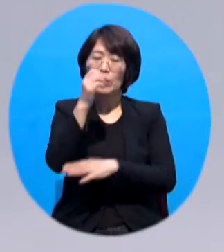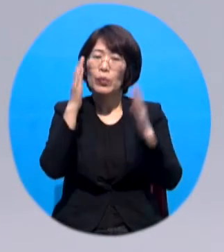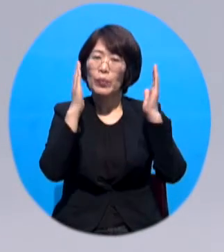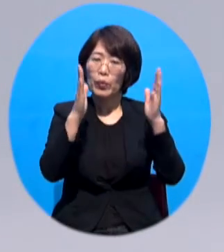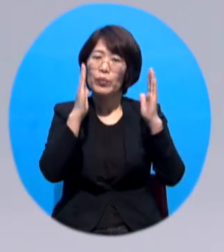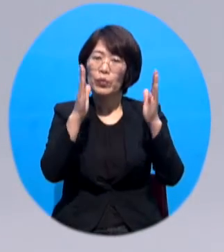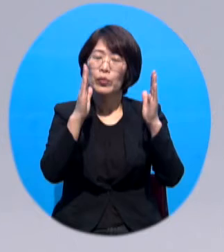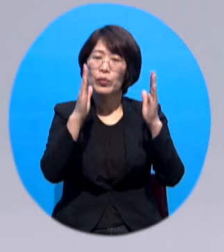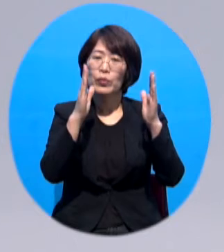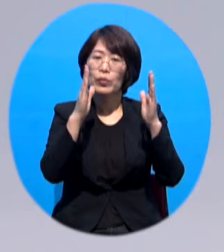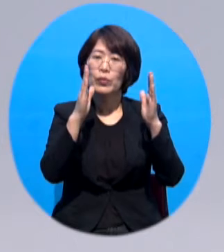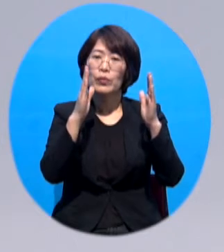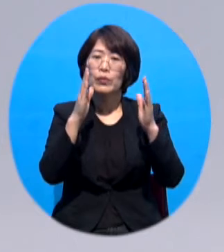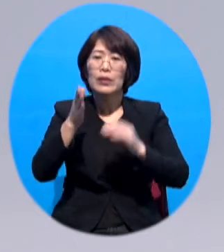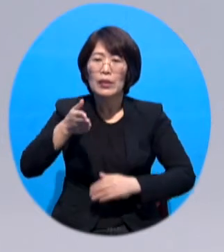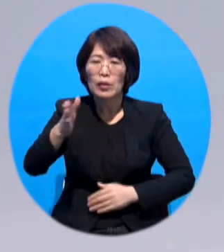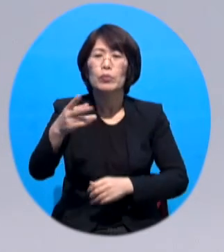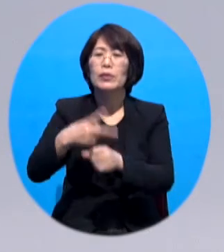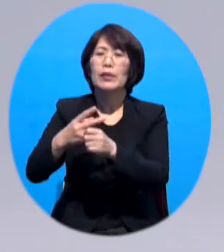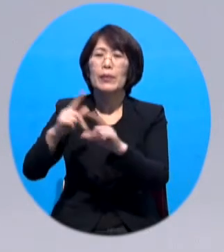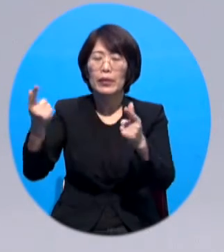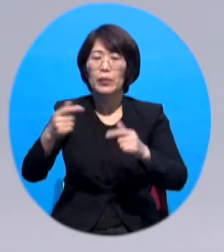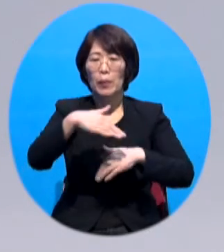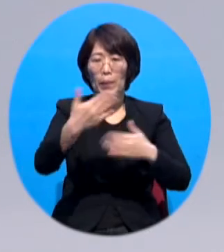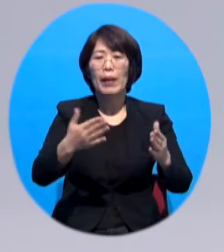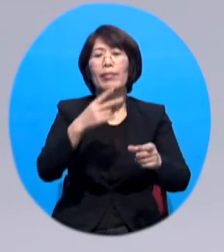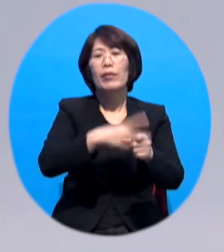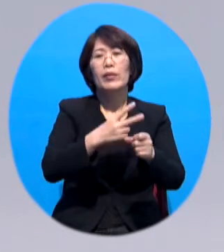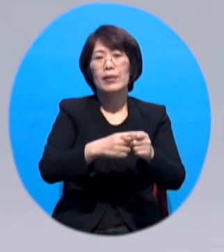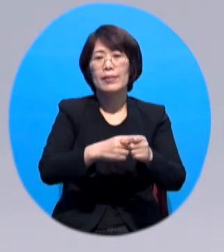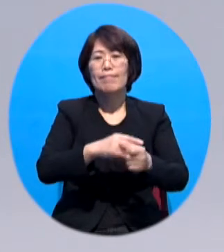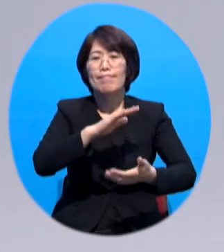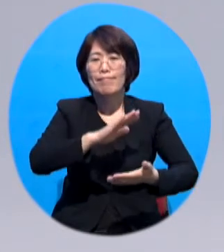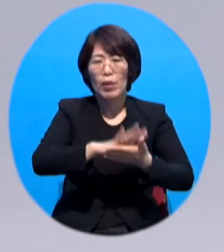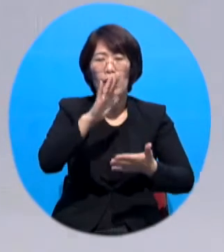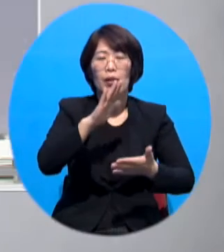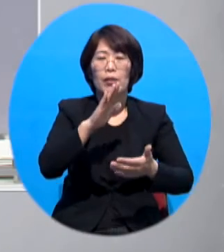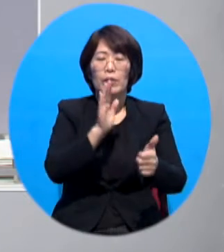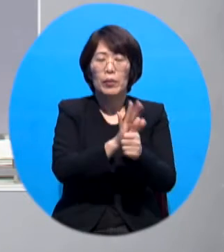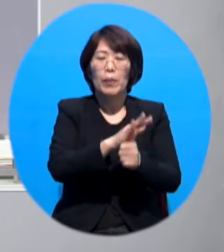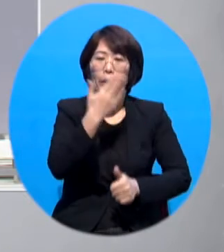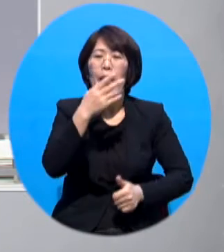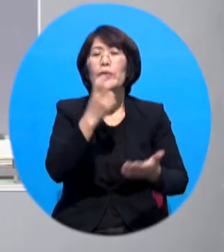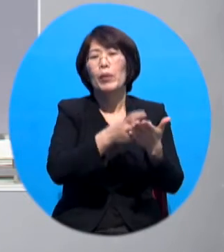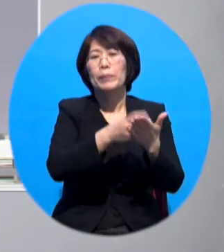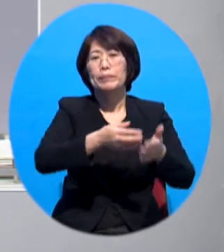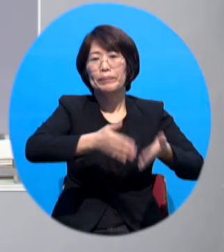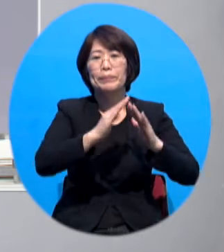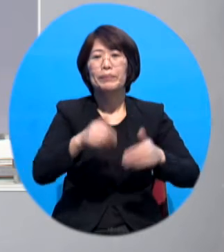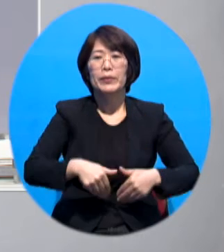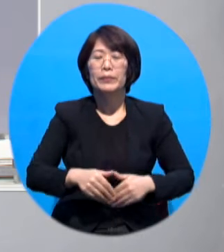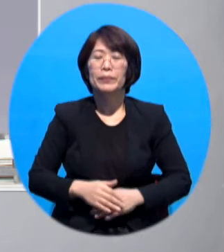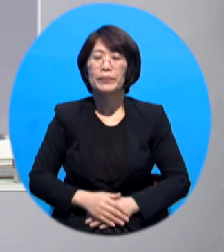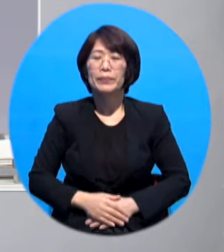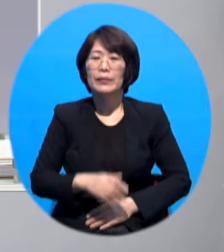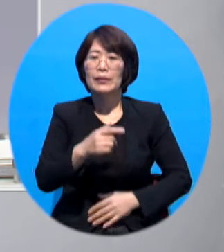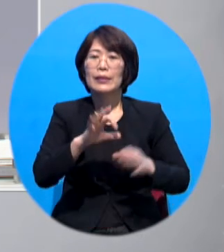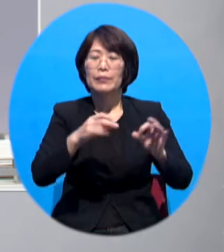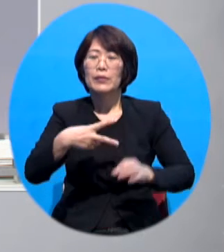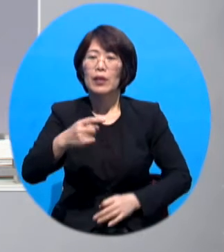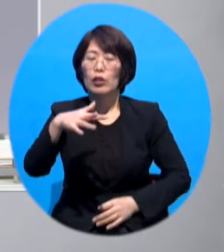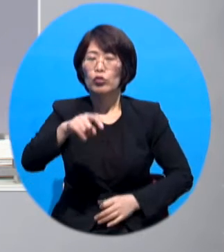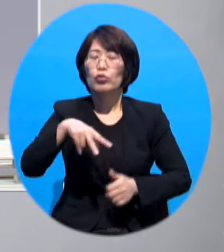어떤 태 간호사 보다는 선생님 들의 열정을 이끌어 낼 수 있는 제도적인 촉구를 요구합니다 김대중 후보